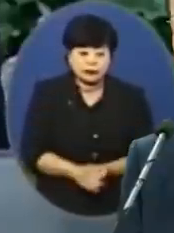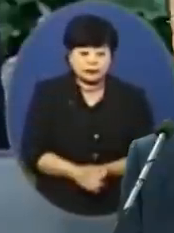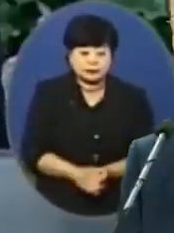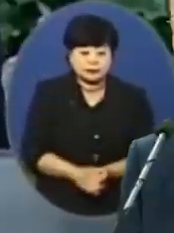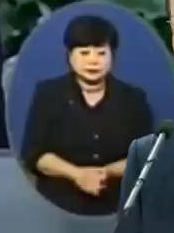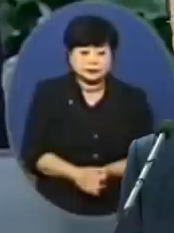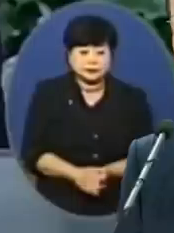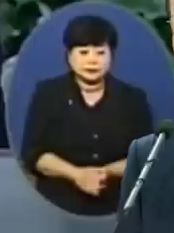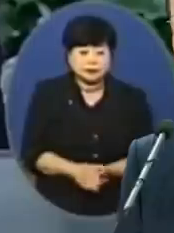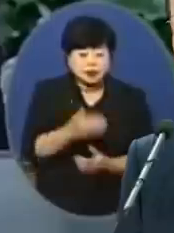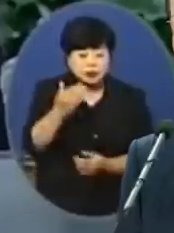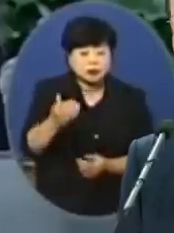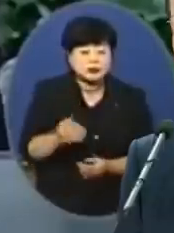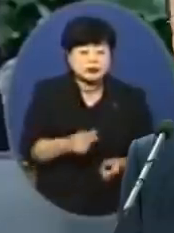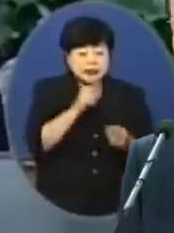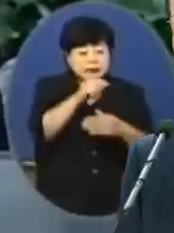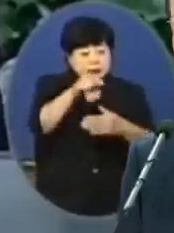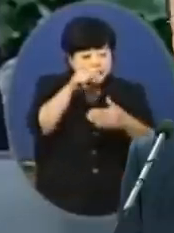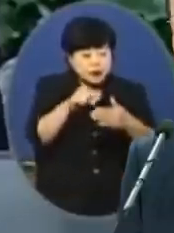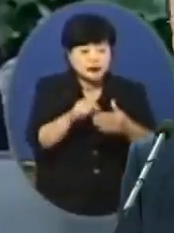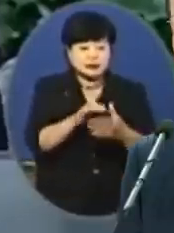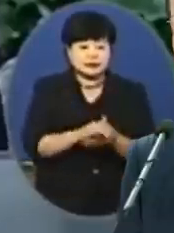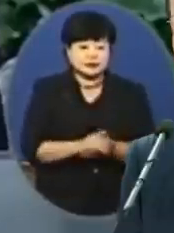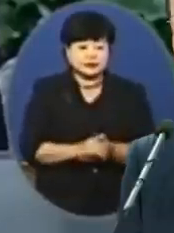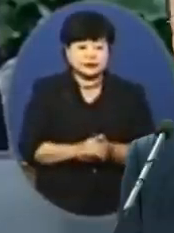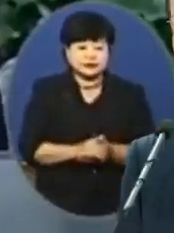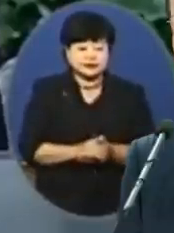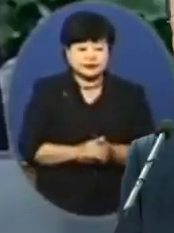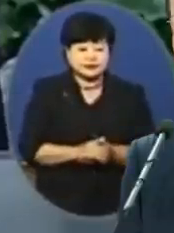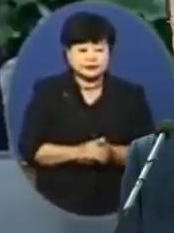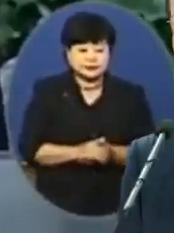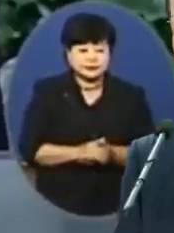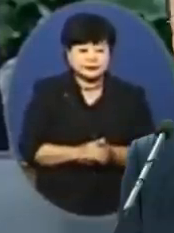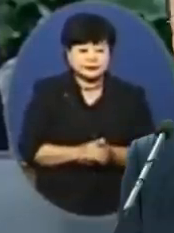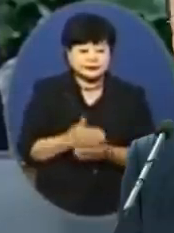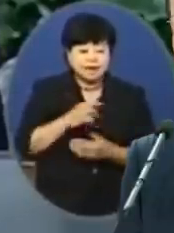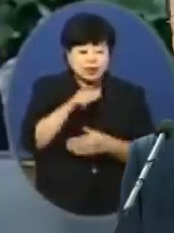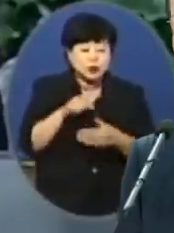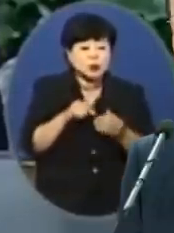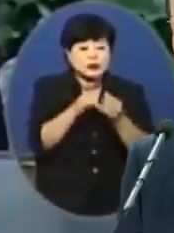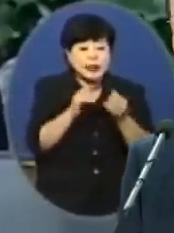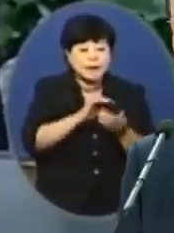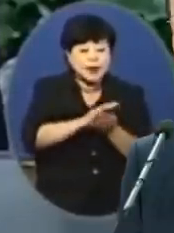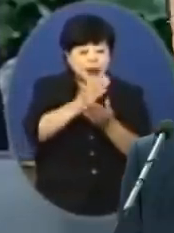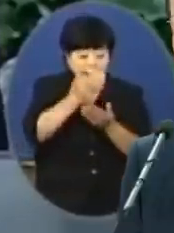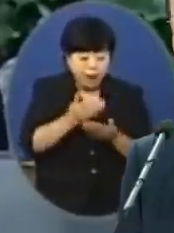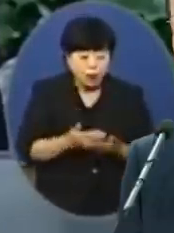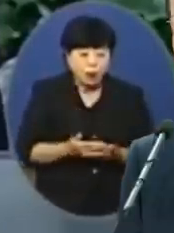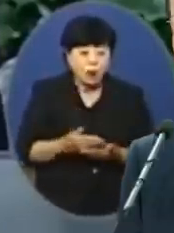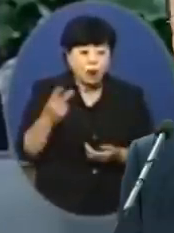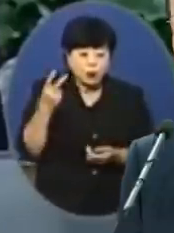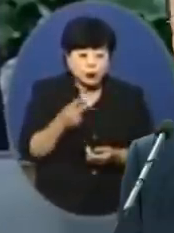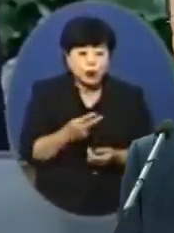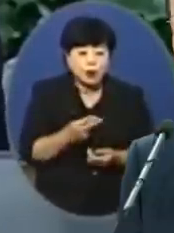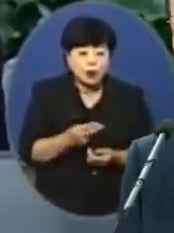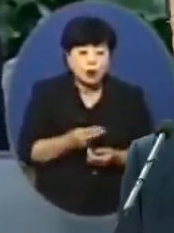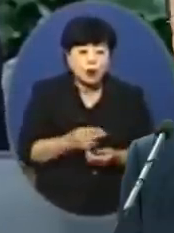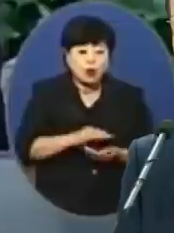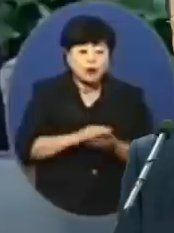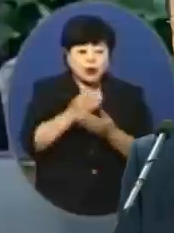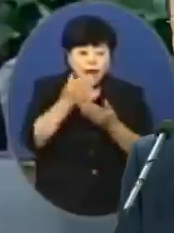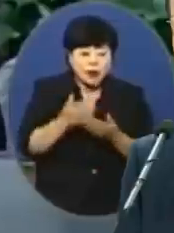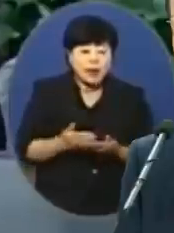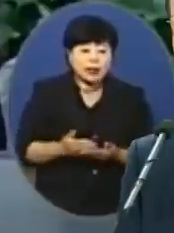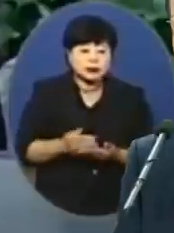것입니다. 여러분의 삶은 여러분이 내 속사람을 변화시키고 변화된